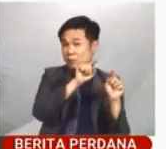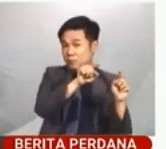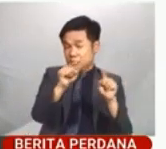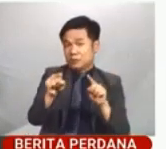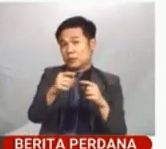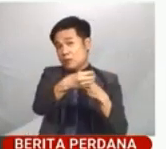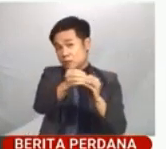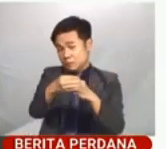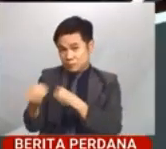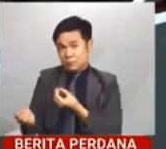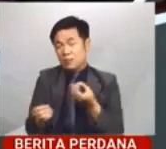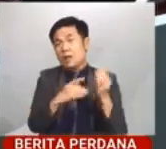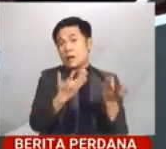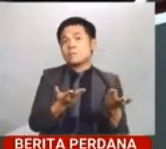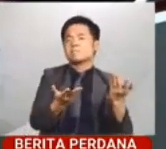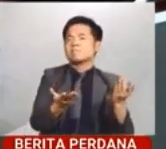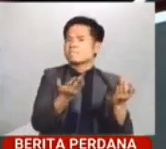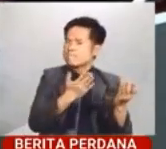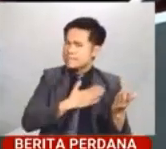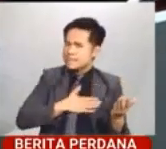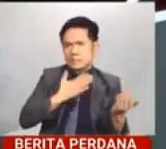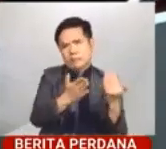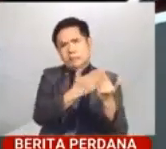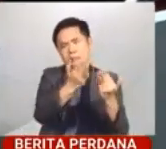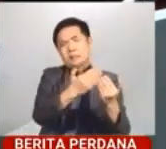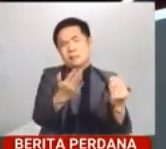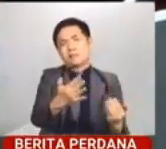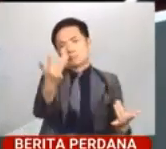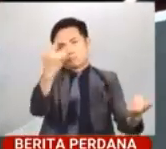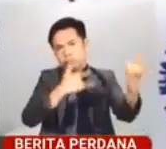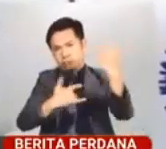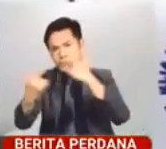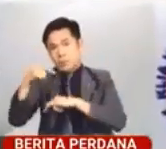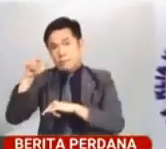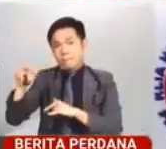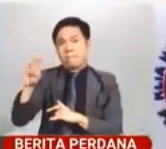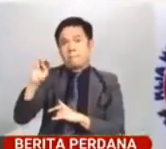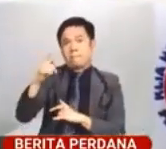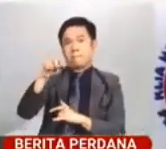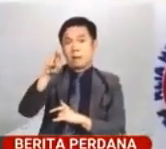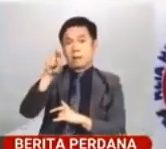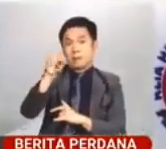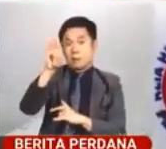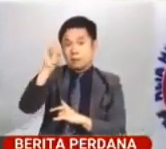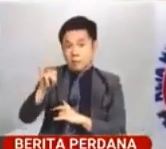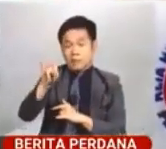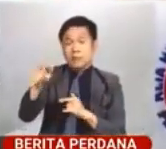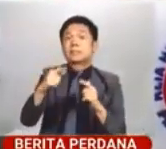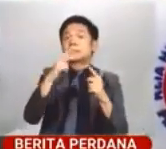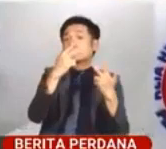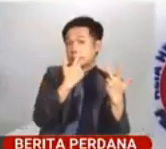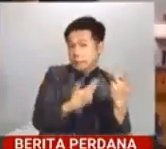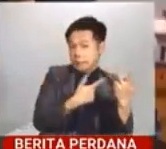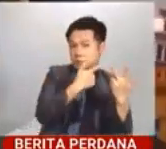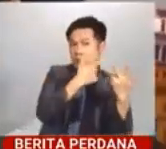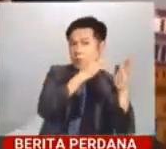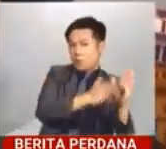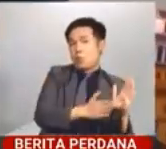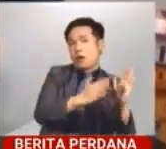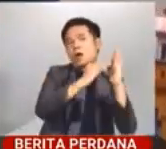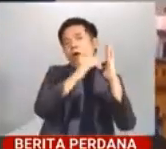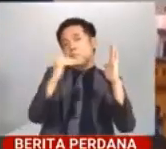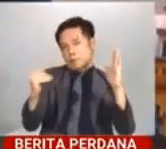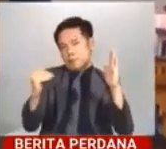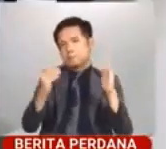memudah cara urusan pulang bagi 113 raya plesia dari Maghribi dan 3 dari Maldives semur ayam